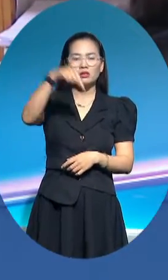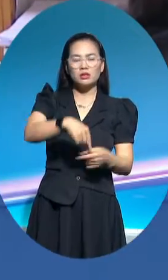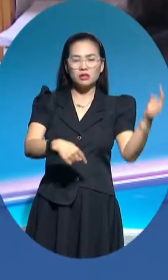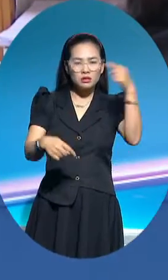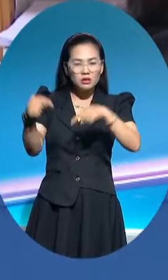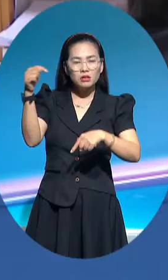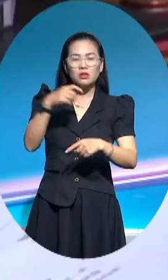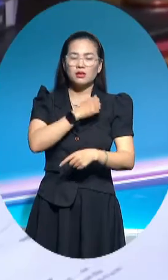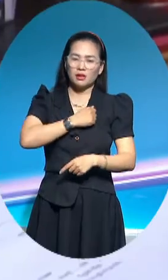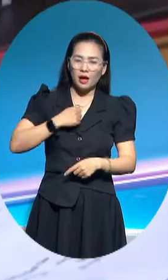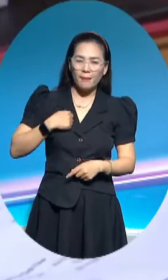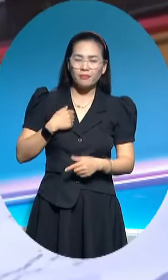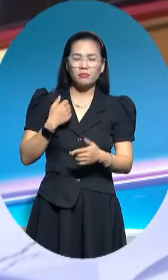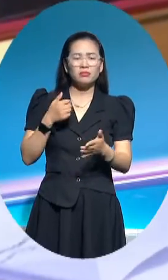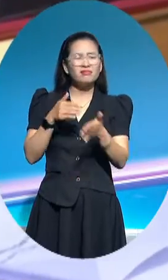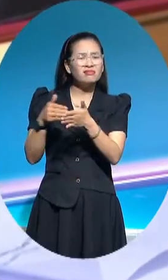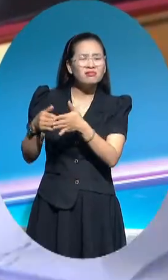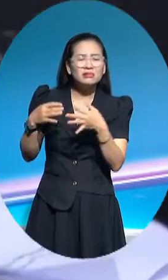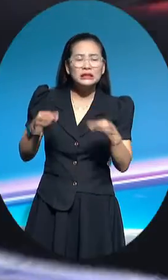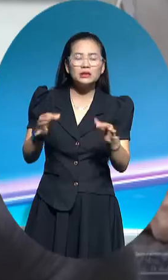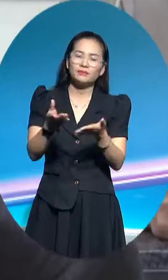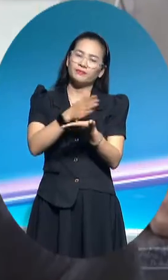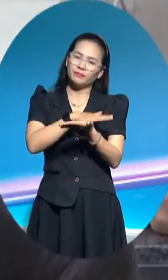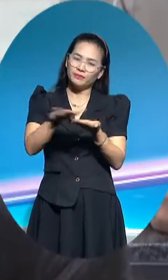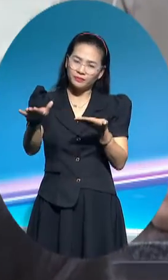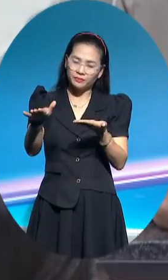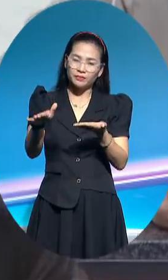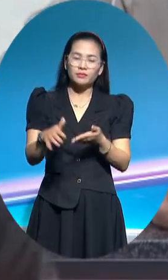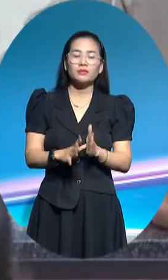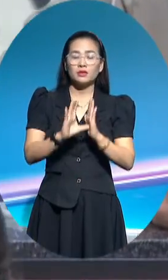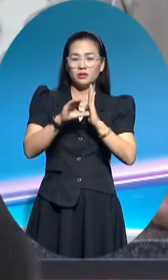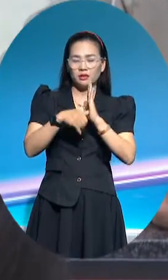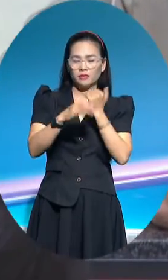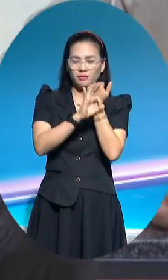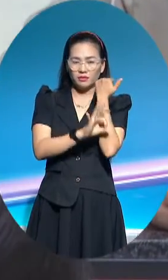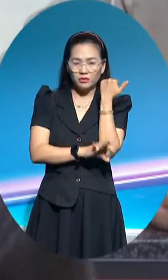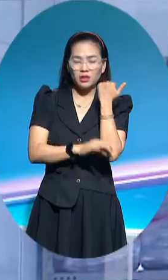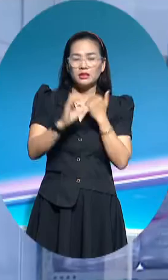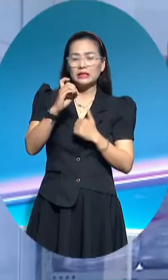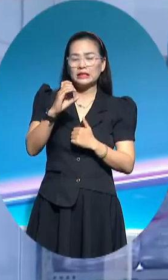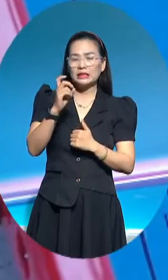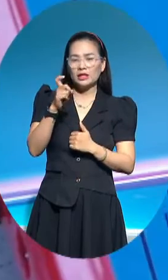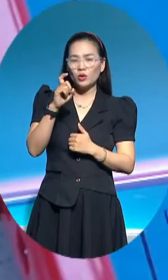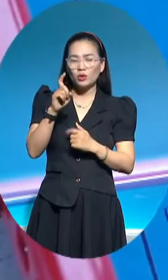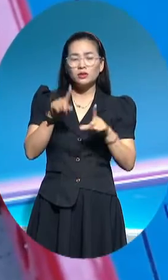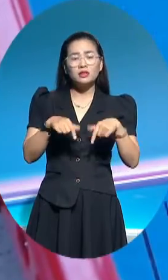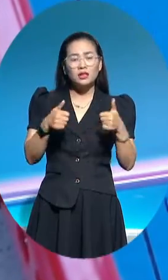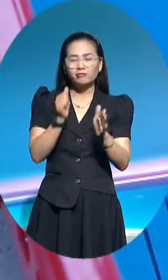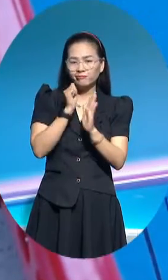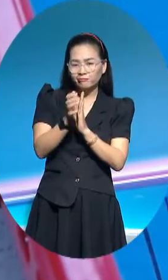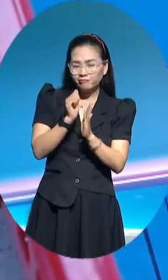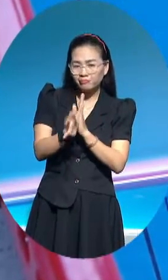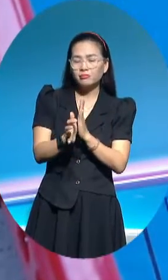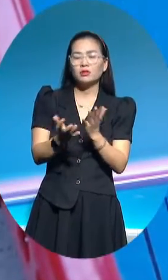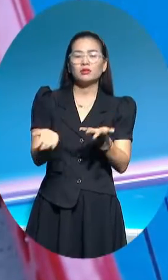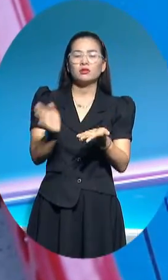thời xử lý khó khăn vướng mắc của người bệnh bảo hiểm y tế và cơ sở khám chữa bệnh về chế độ khá chữa bệnh bảo hiểm y tế đồng thời tổng